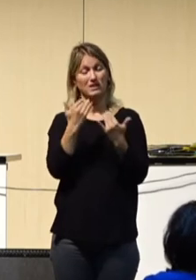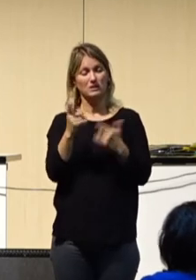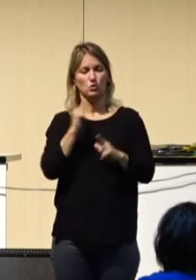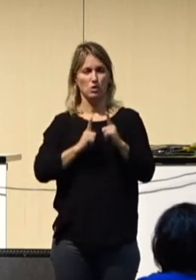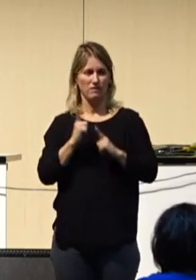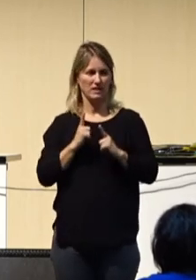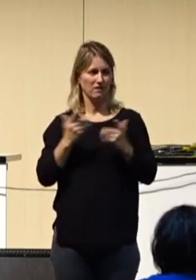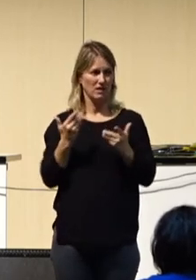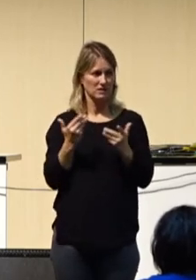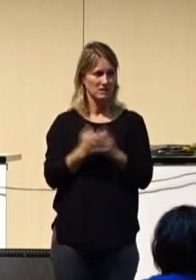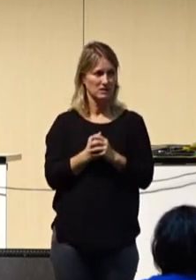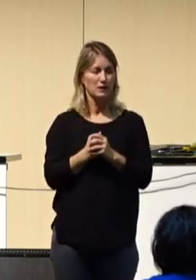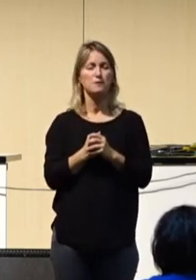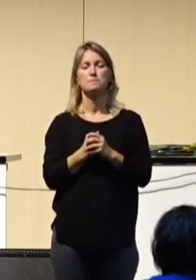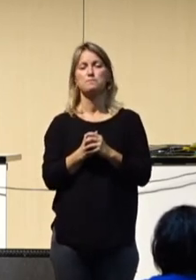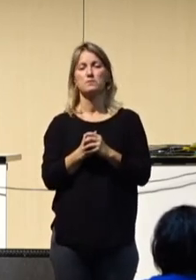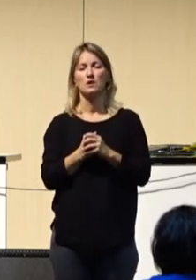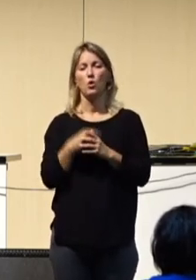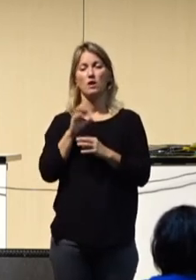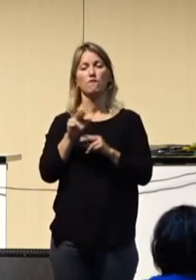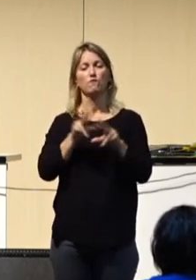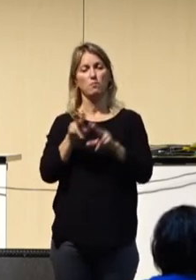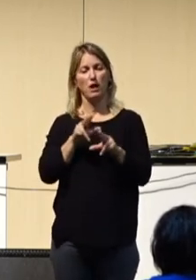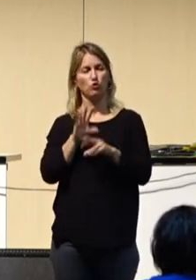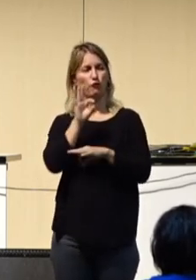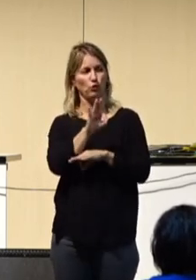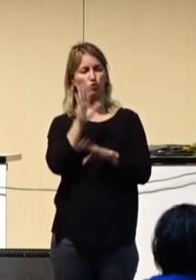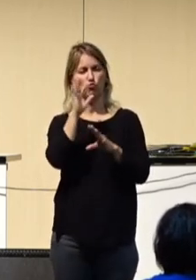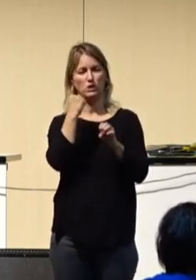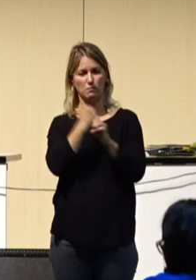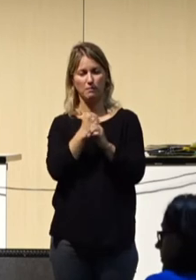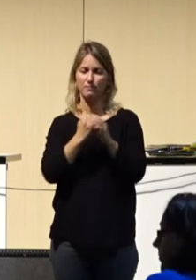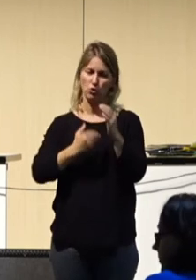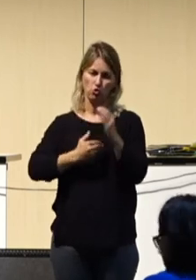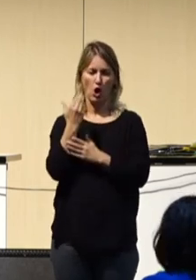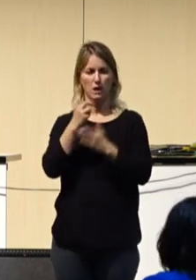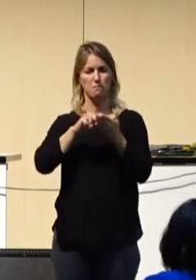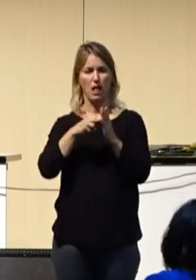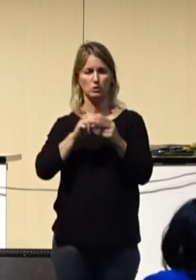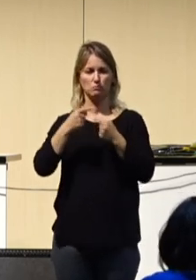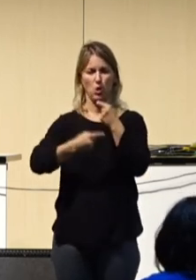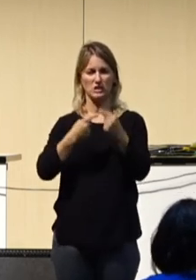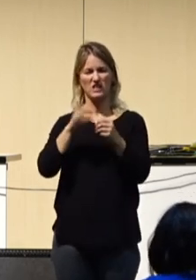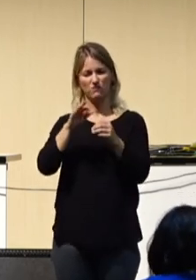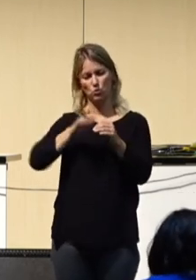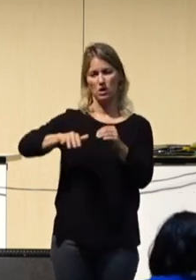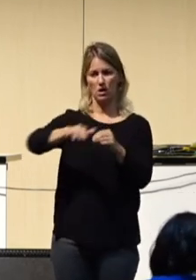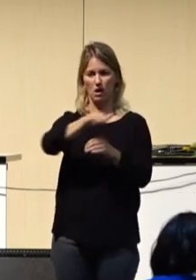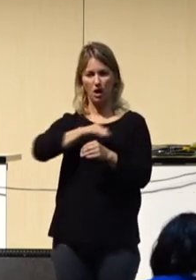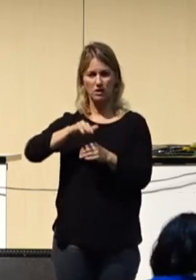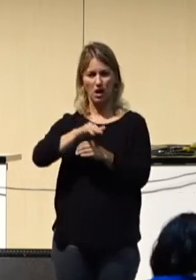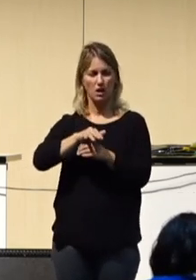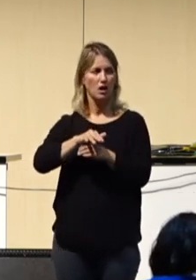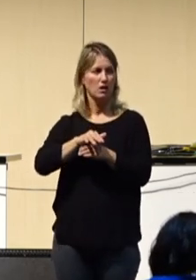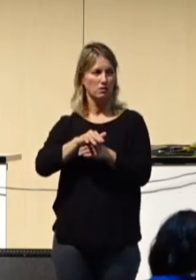und da werden die entsprechenden Vorbereitungen auch getroffen, einen neuen Planungsprozess für dieses Areal zu entwickeln unter den